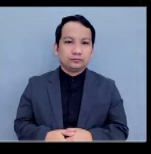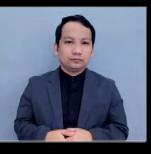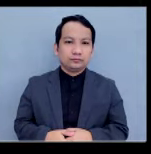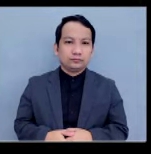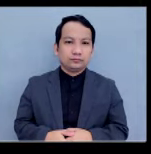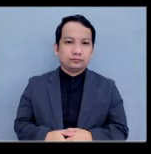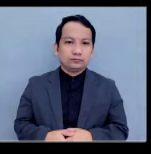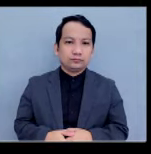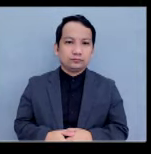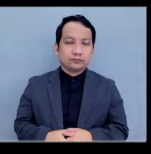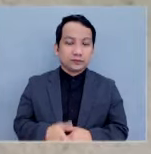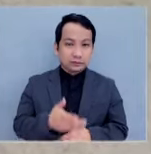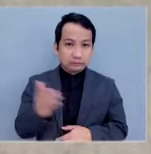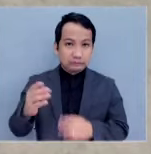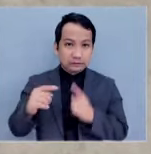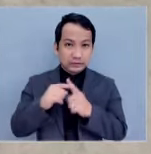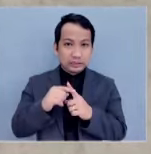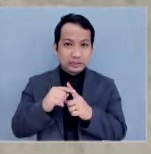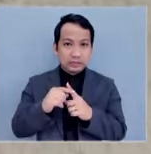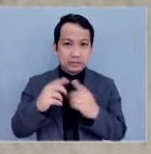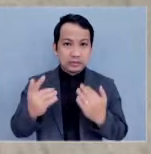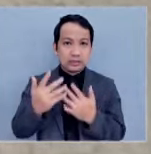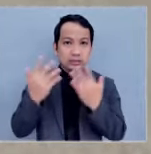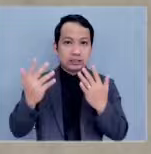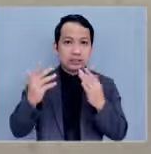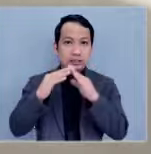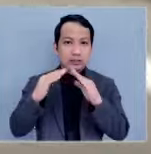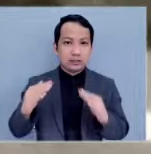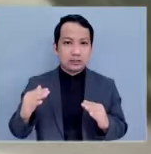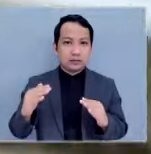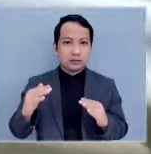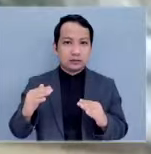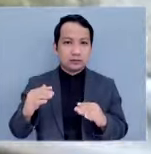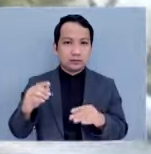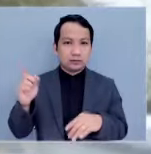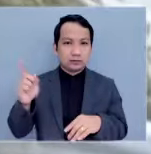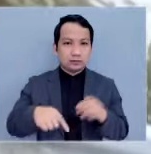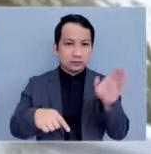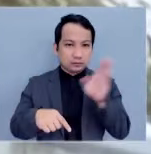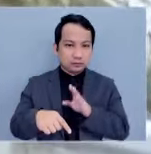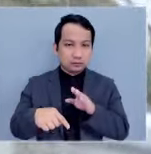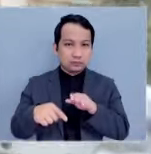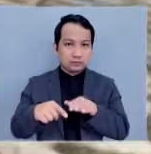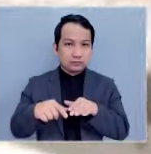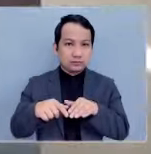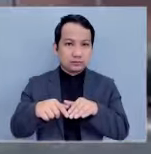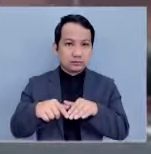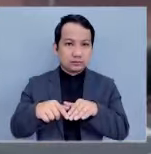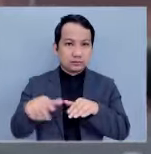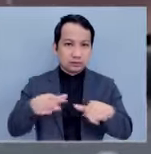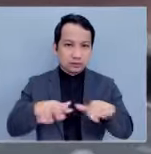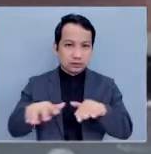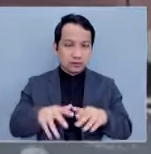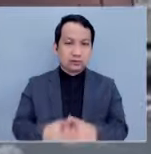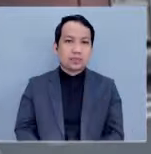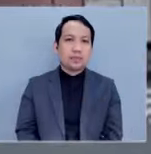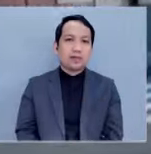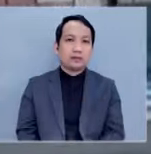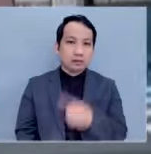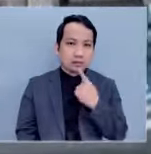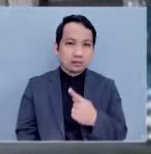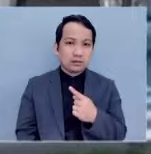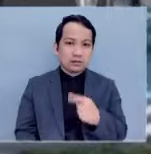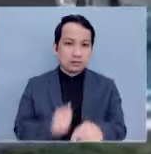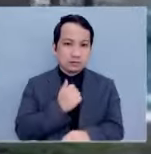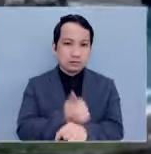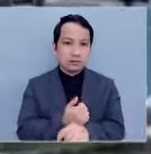May mga bahay ding nasunog, mga malalaking bitak at halos matuklap na kalsada rin ang iniwan ng lindol. Ayon sa mga otoridad, 5